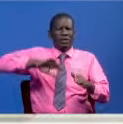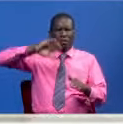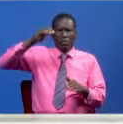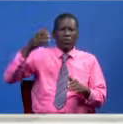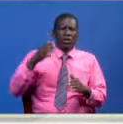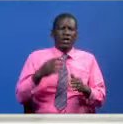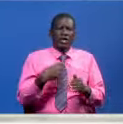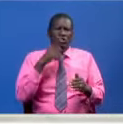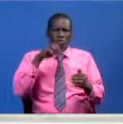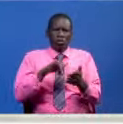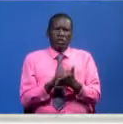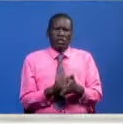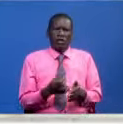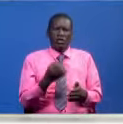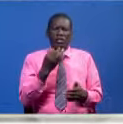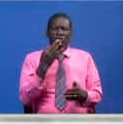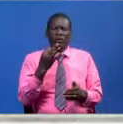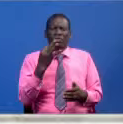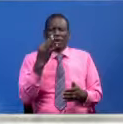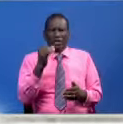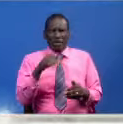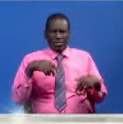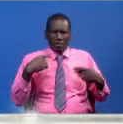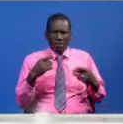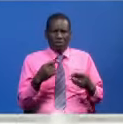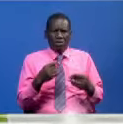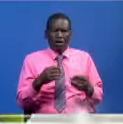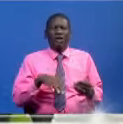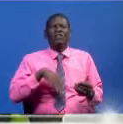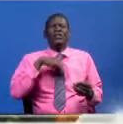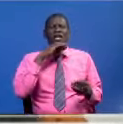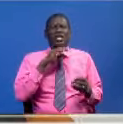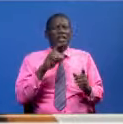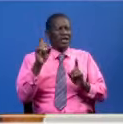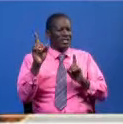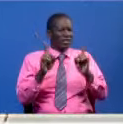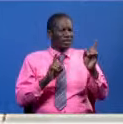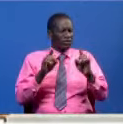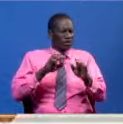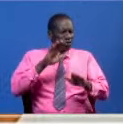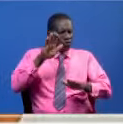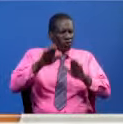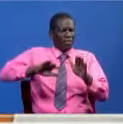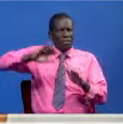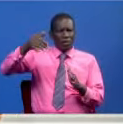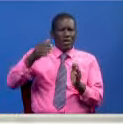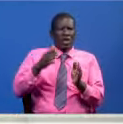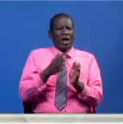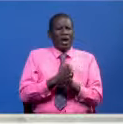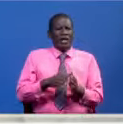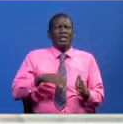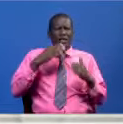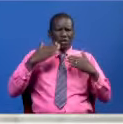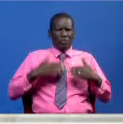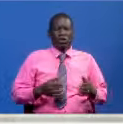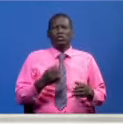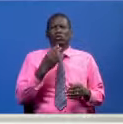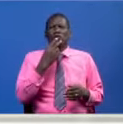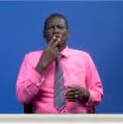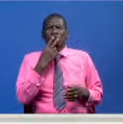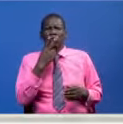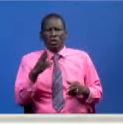watu 330 wameangamia safarini, huku miili ya watu takriban 200 ikiwa